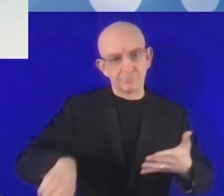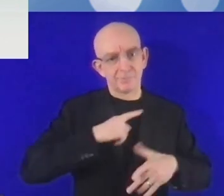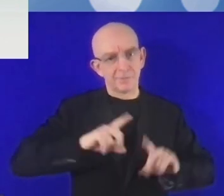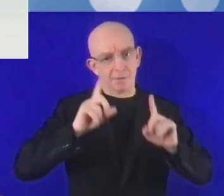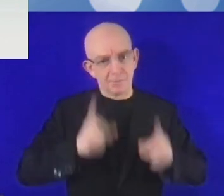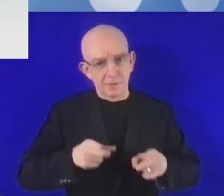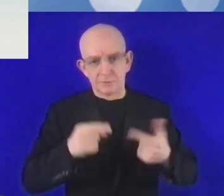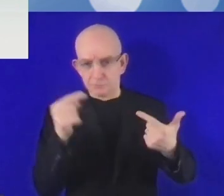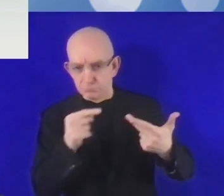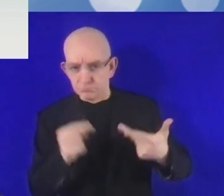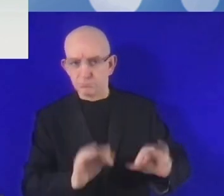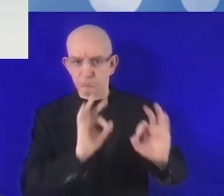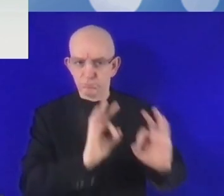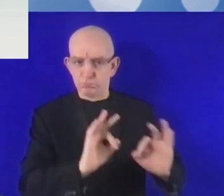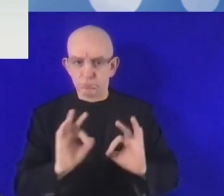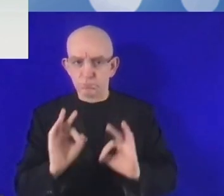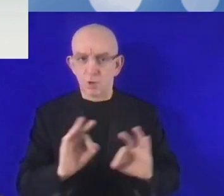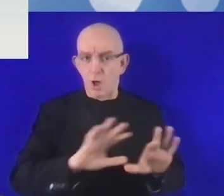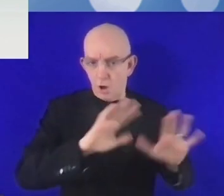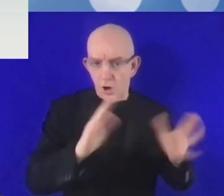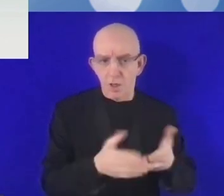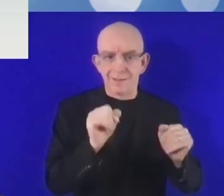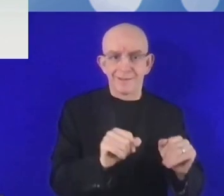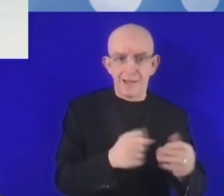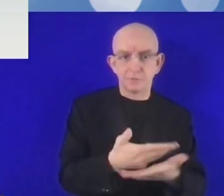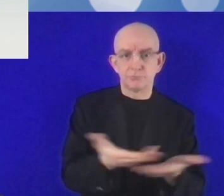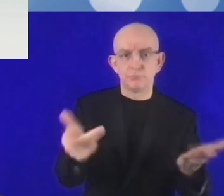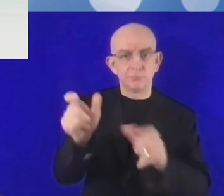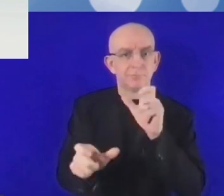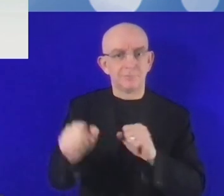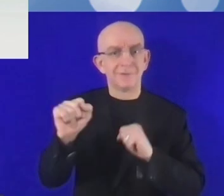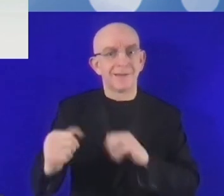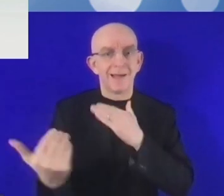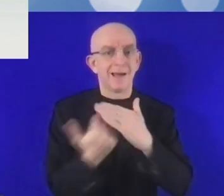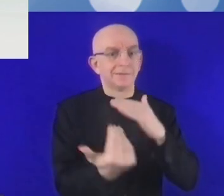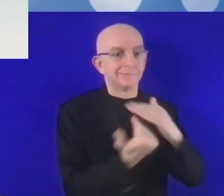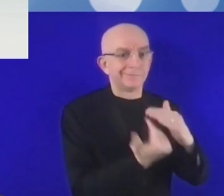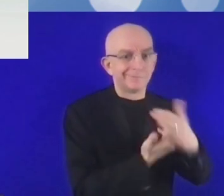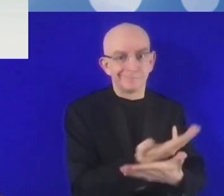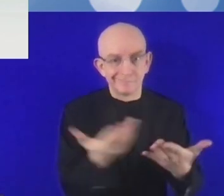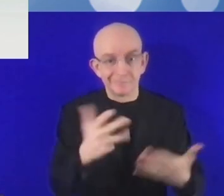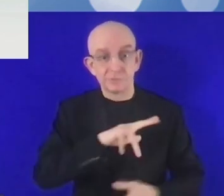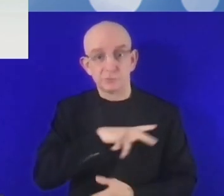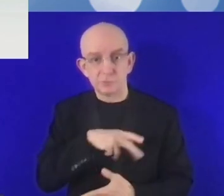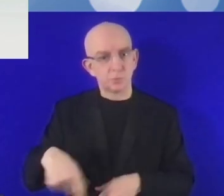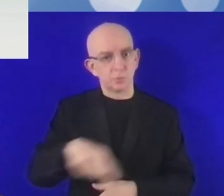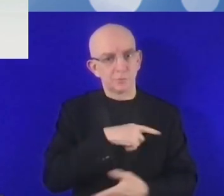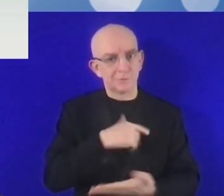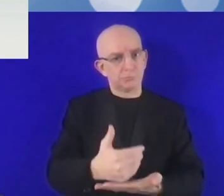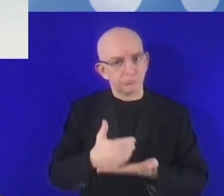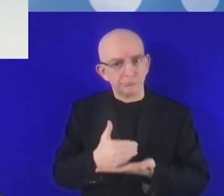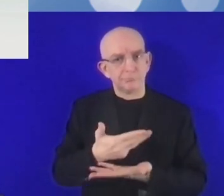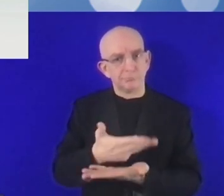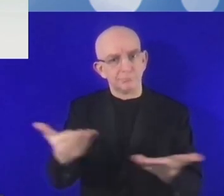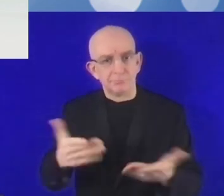们要保证网络的基础设施它有效的操作，那我